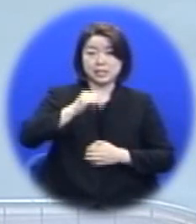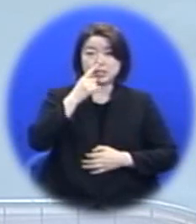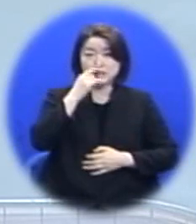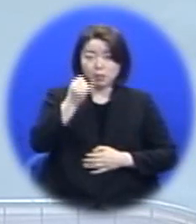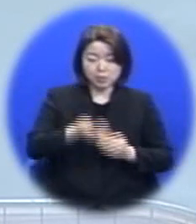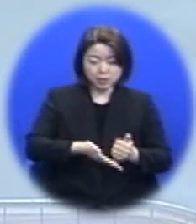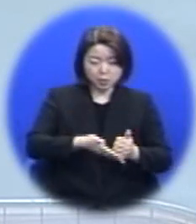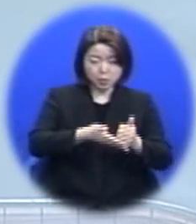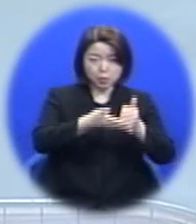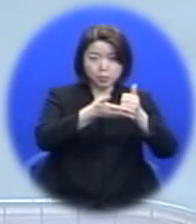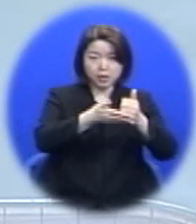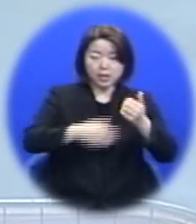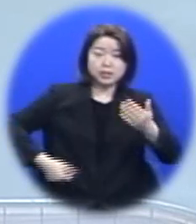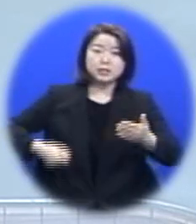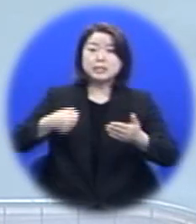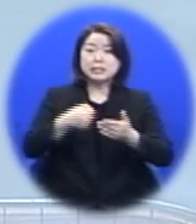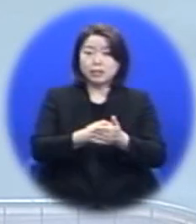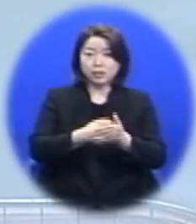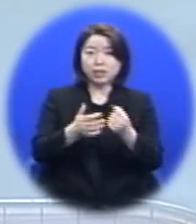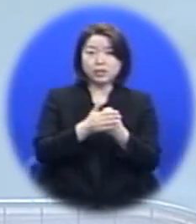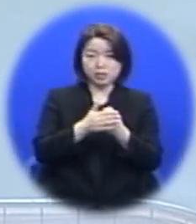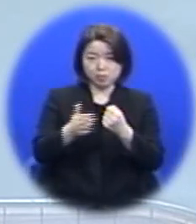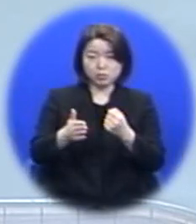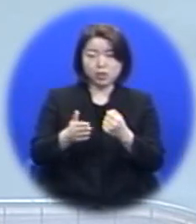공경한 그 결단으로 인하여